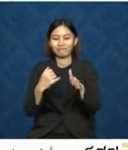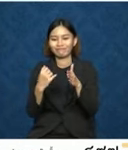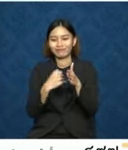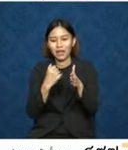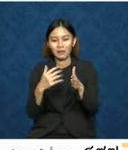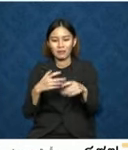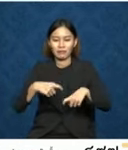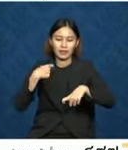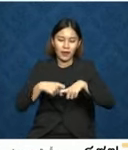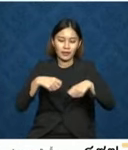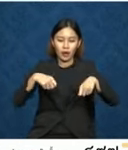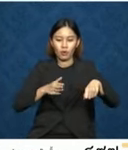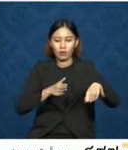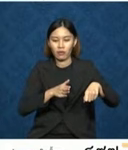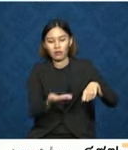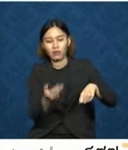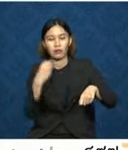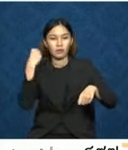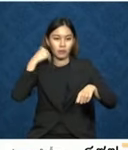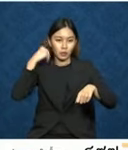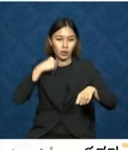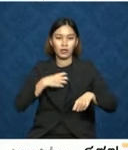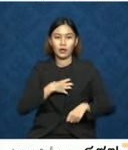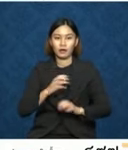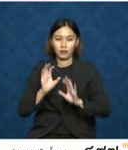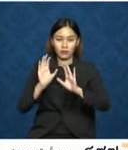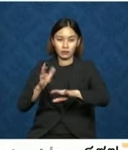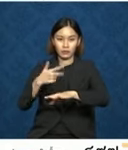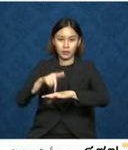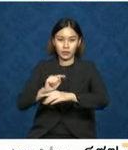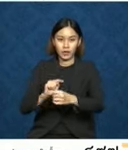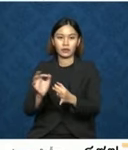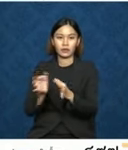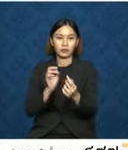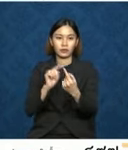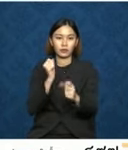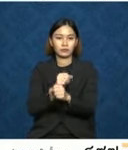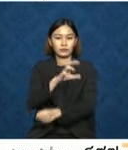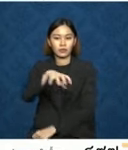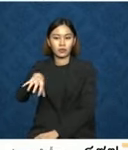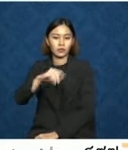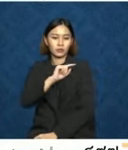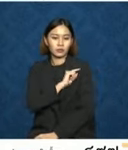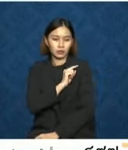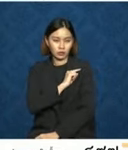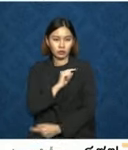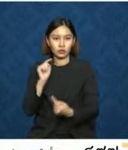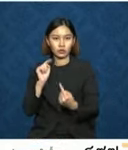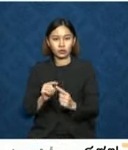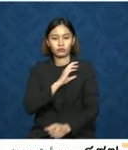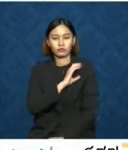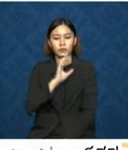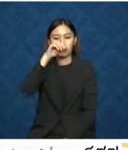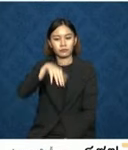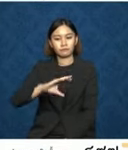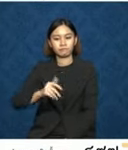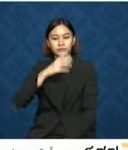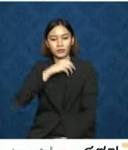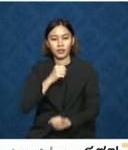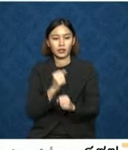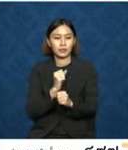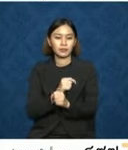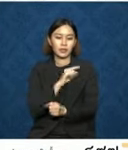มอเตอร์ไซค์ลื่นล้มอยู่บ่อยครั้งจึงฝากท่านประธานนะครับนำเรียนไปยังหน่วยงานที่เกี่ยวข้องเทศบาลตำบลเมืองเก่านะครับดำเนินการทำอำนาจหน้า